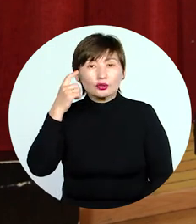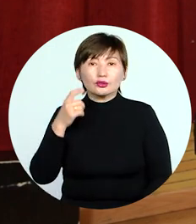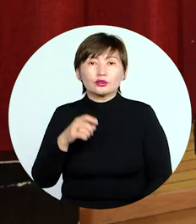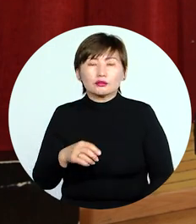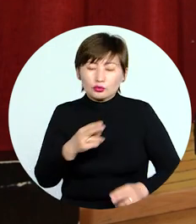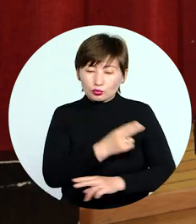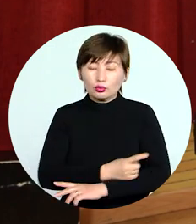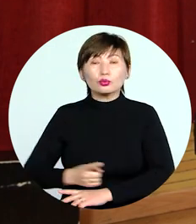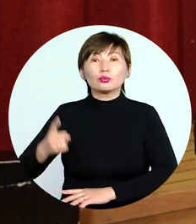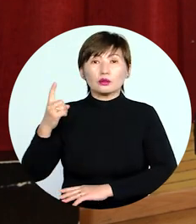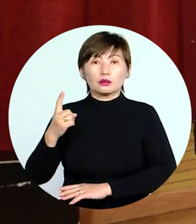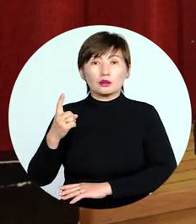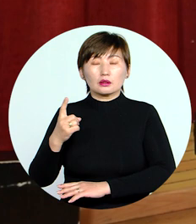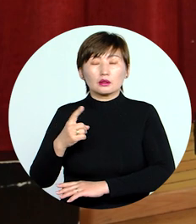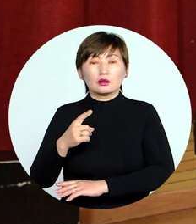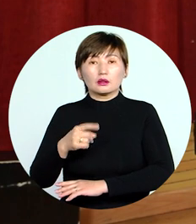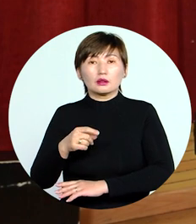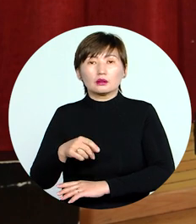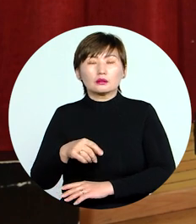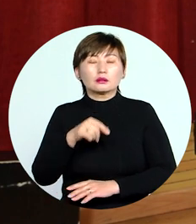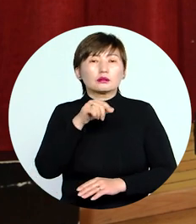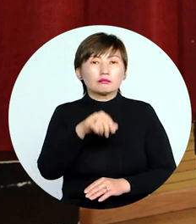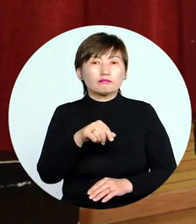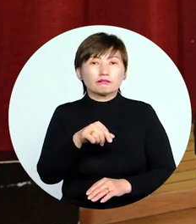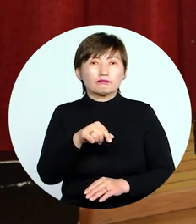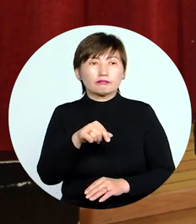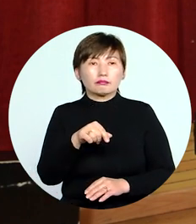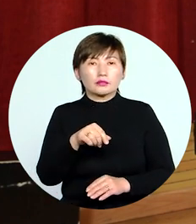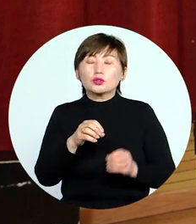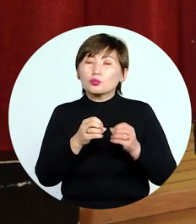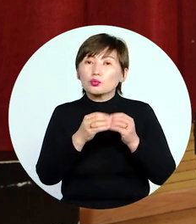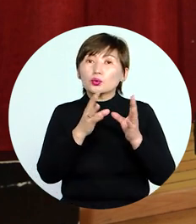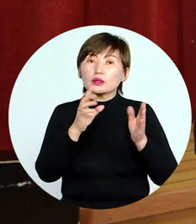үр дүнгээс одоо юу гэдэг тухайн одоо